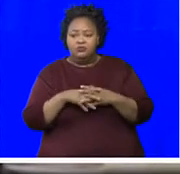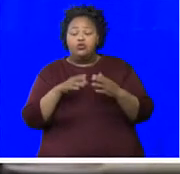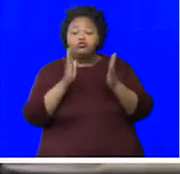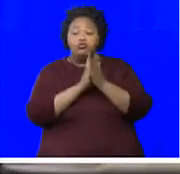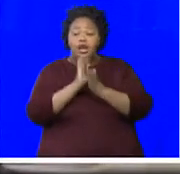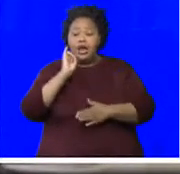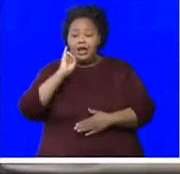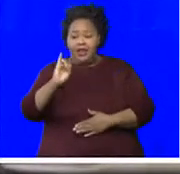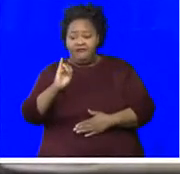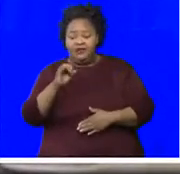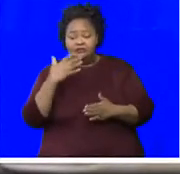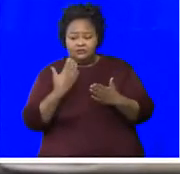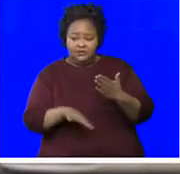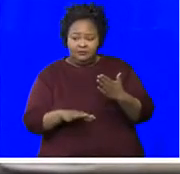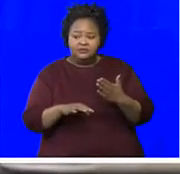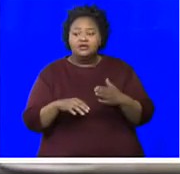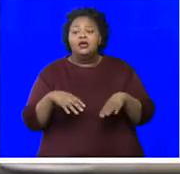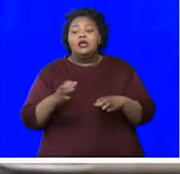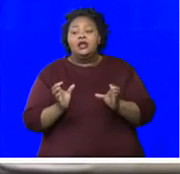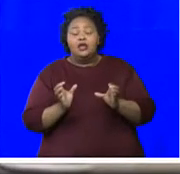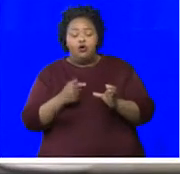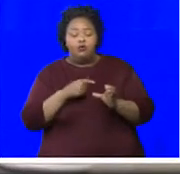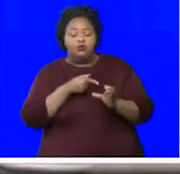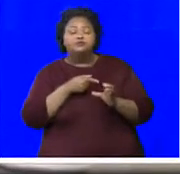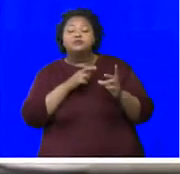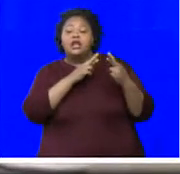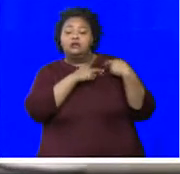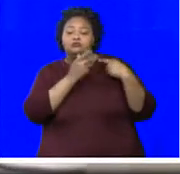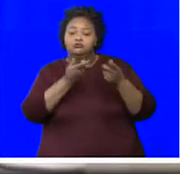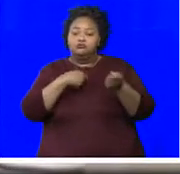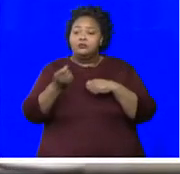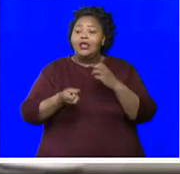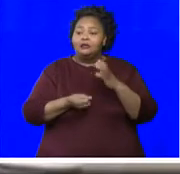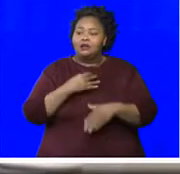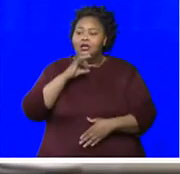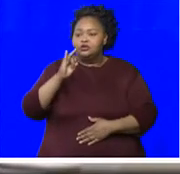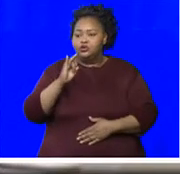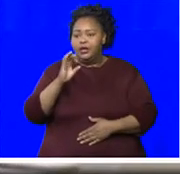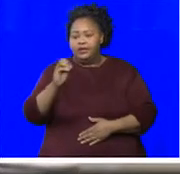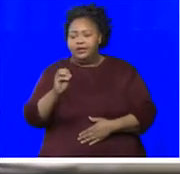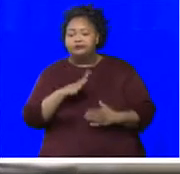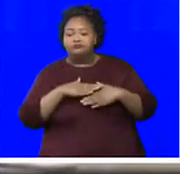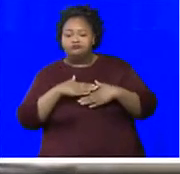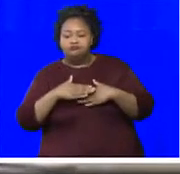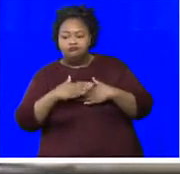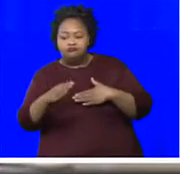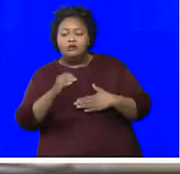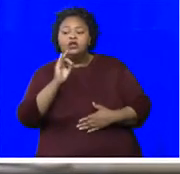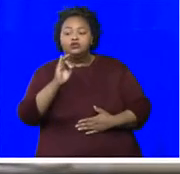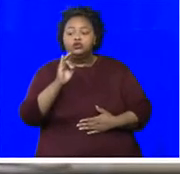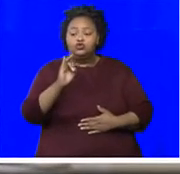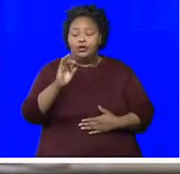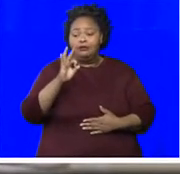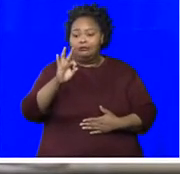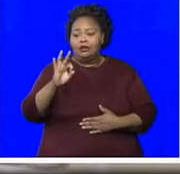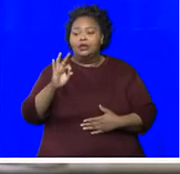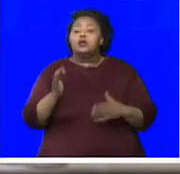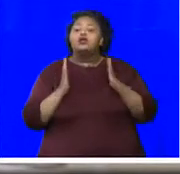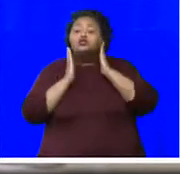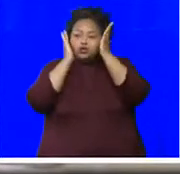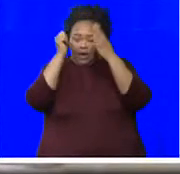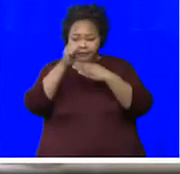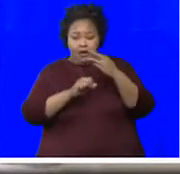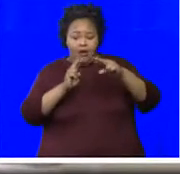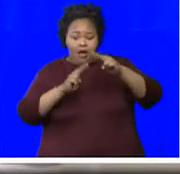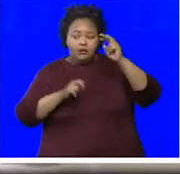welikomiti lalababuke tekuthengiselana lowaqala mhla ka 20 kuya ku 23 wenyanga lesetulu. Ngaphansi kwesicubulo